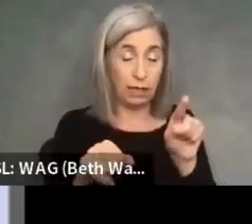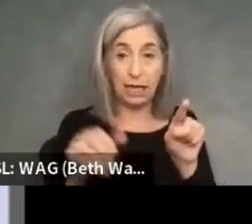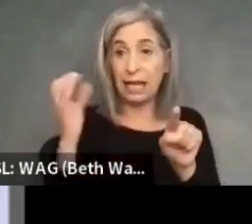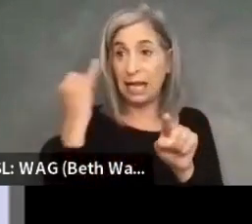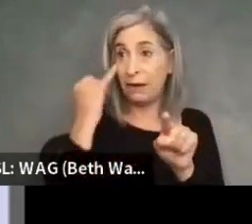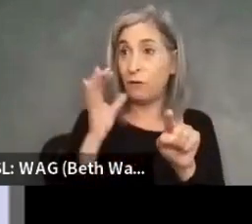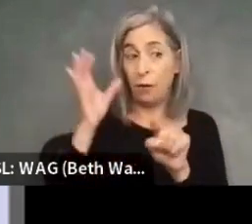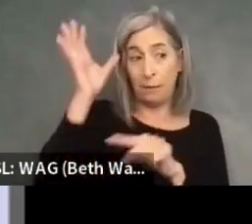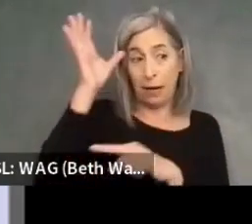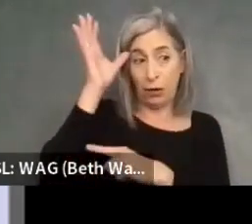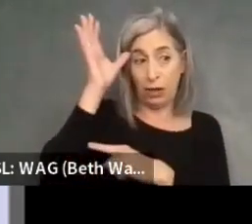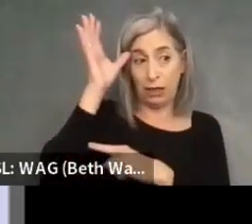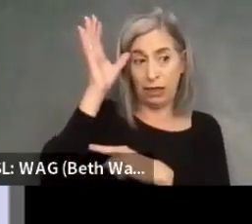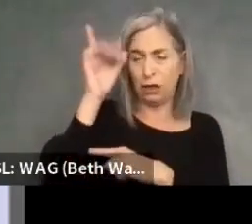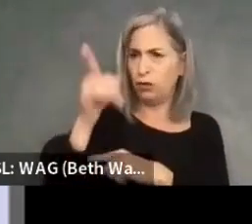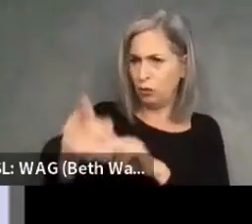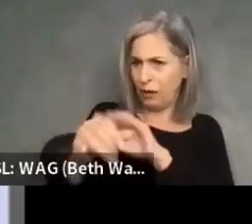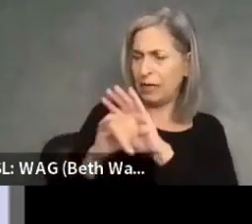现在，如果你